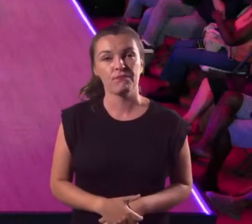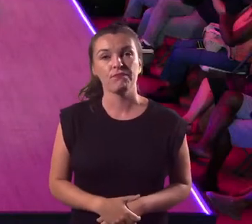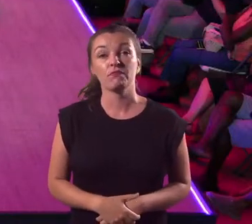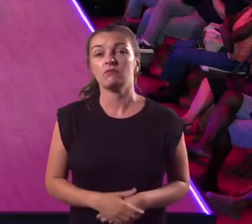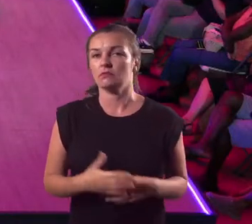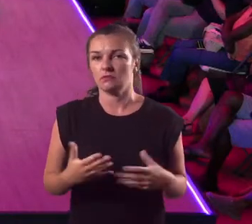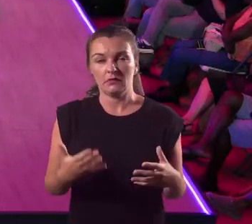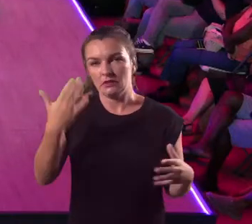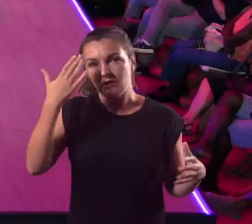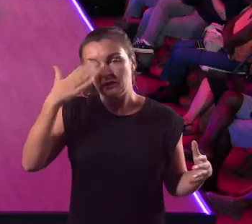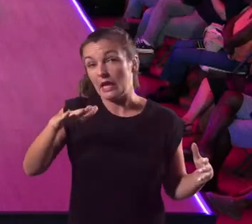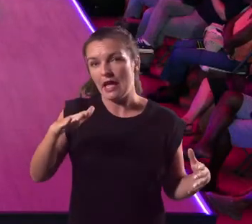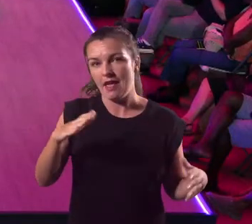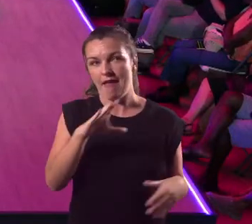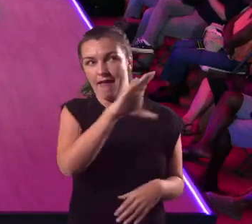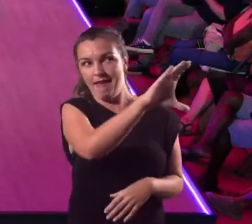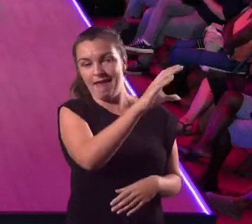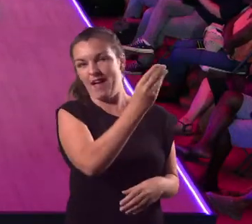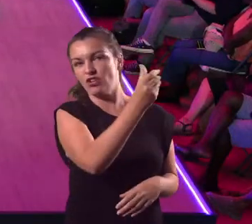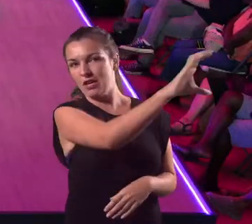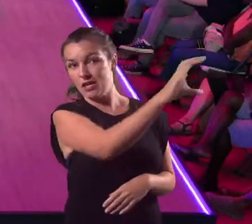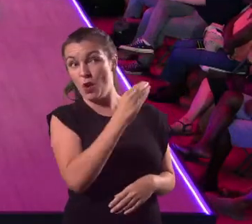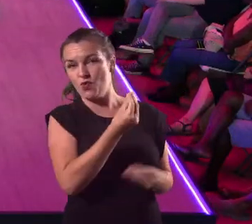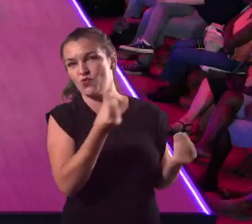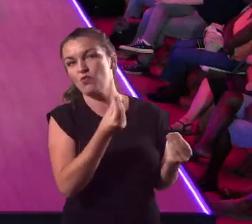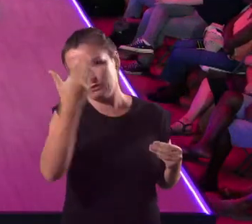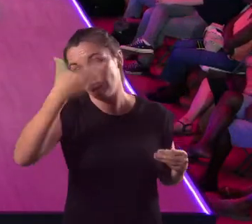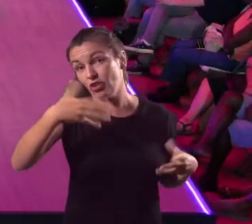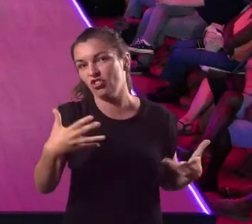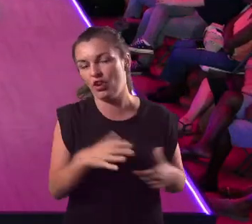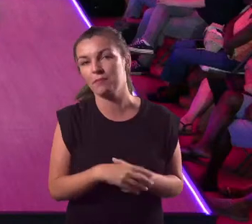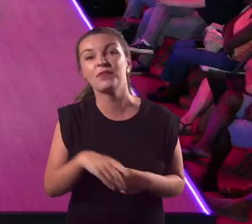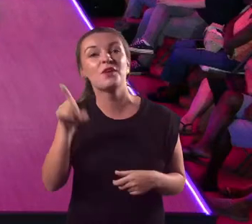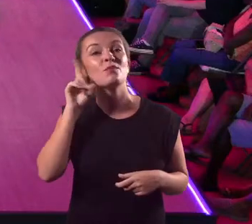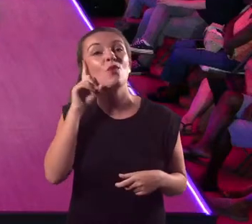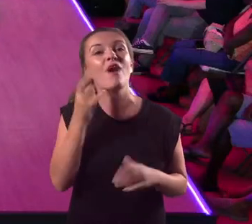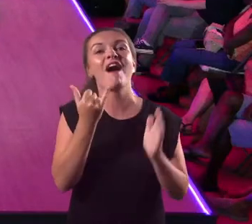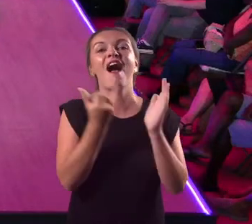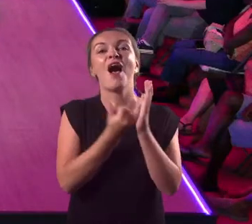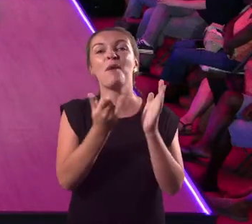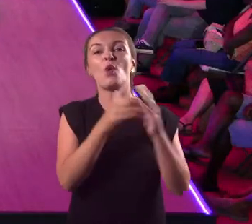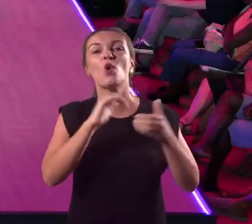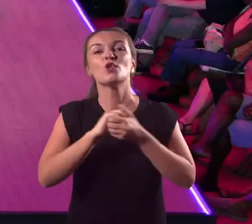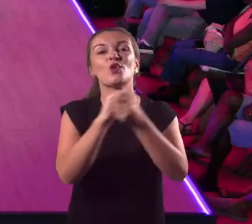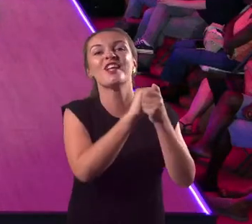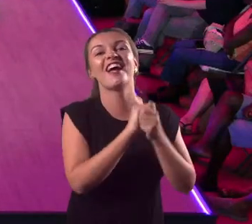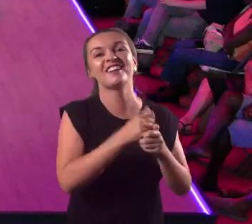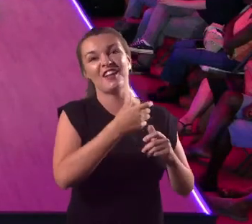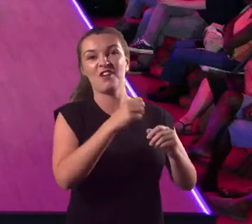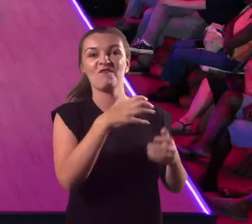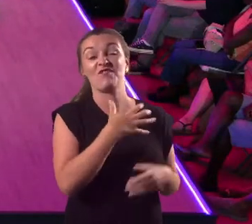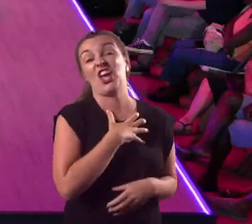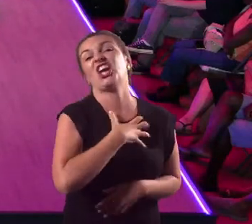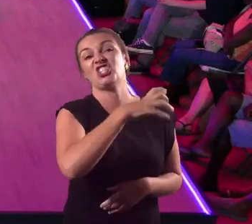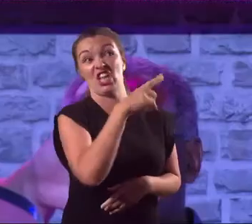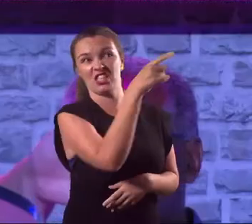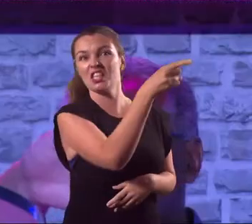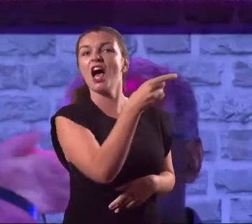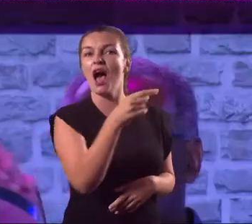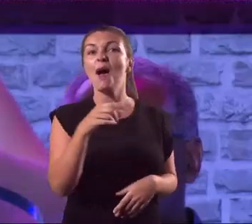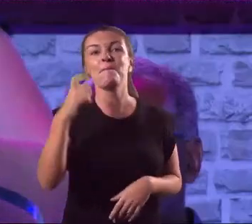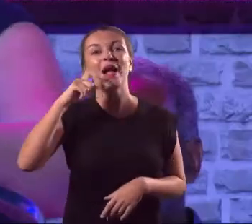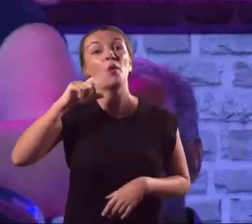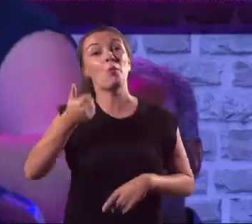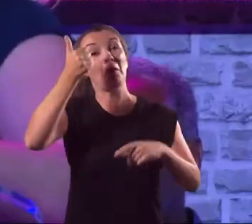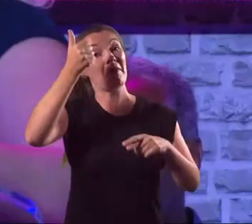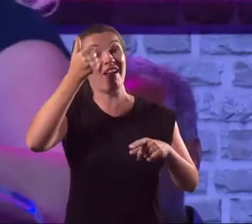Et on sait déjà dans quelle poche les prendre, puisque, je vous le dis juste, mais la suppression de l'impôt de solidarité sur la fortune, qui a été la première mesure d'Emmanuel